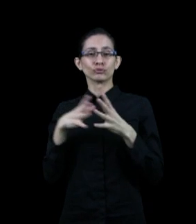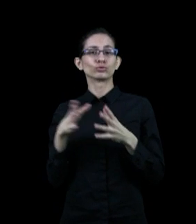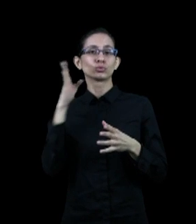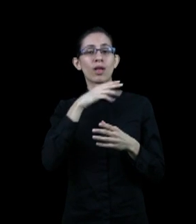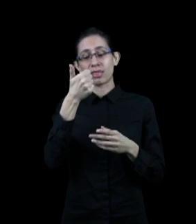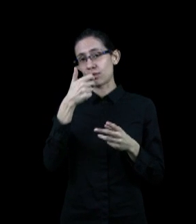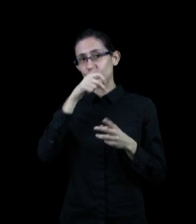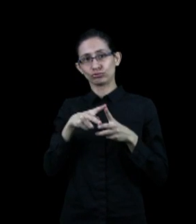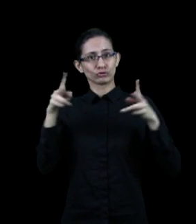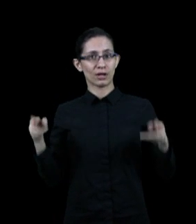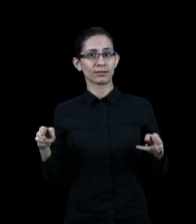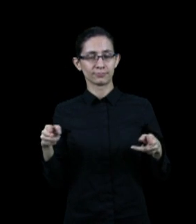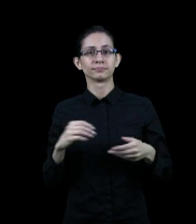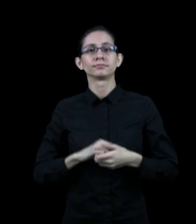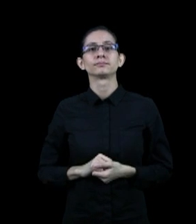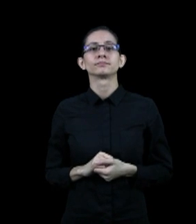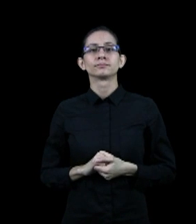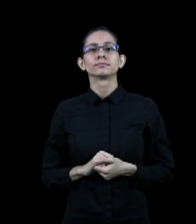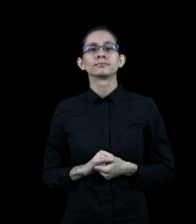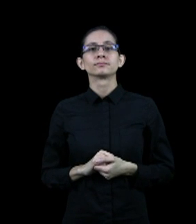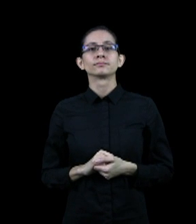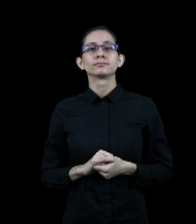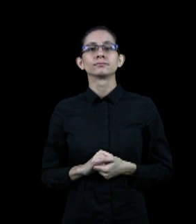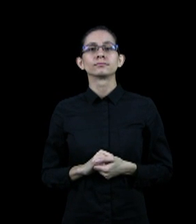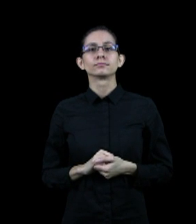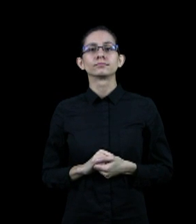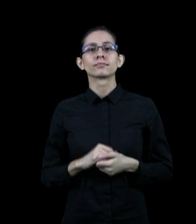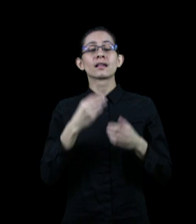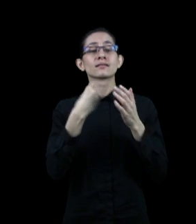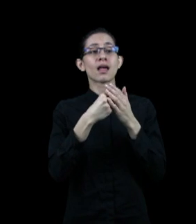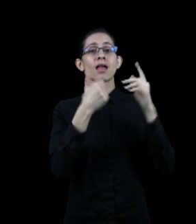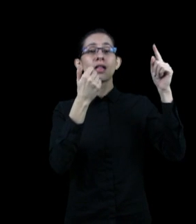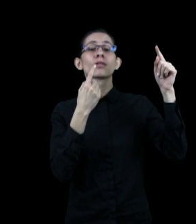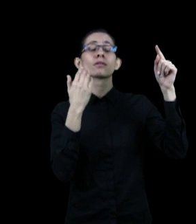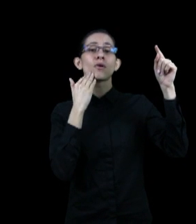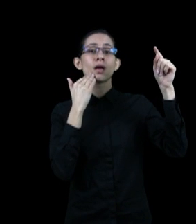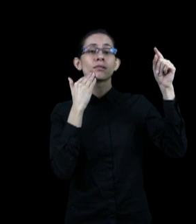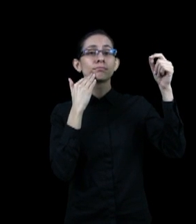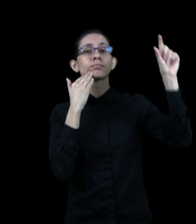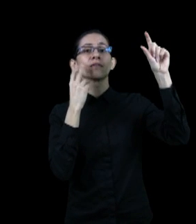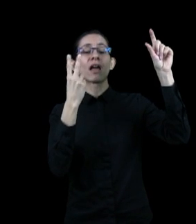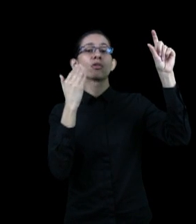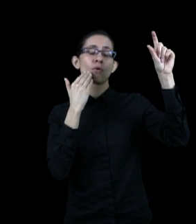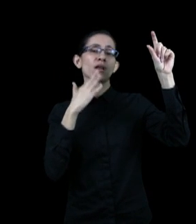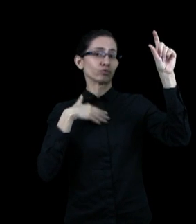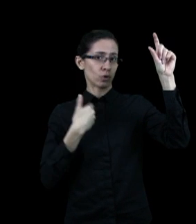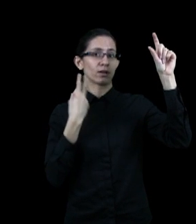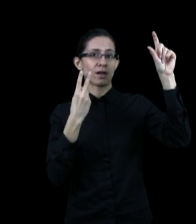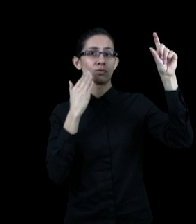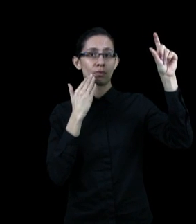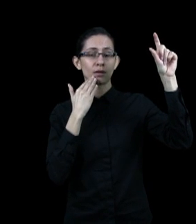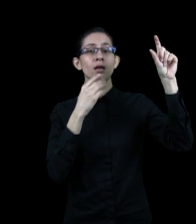Zatem wielkość podaży to 10 galonów tygodniowo. I jeśli teraz cena wzrośnie do, powiedzmy,